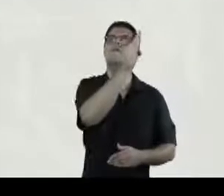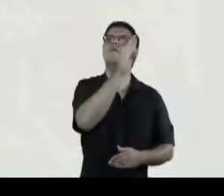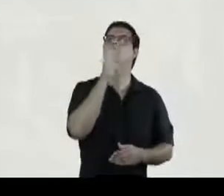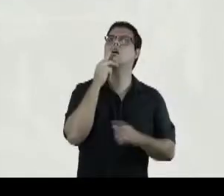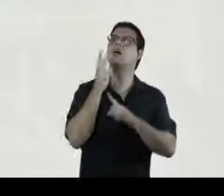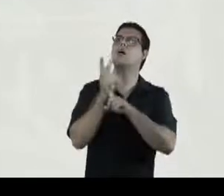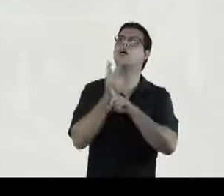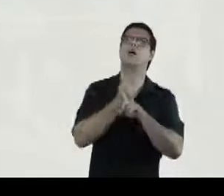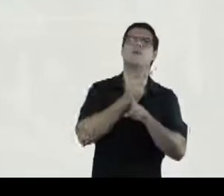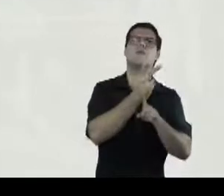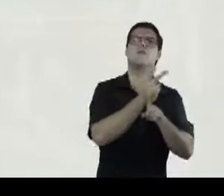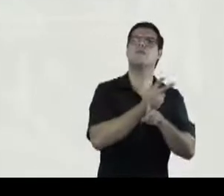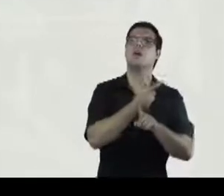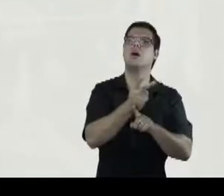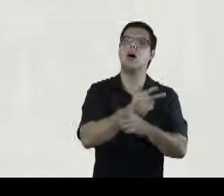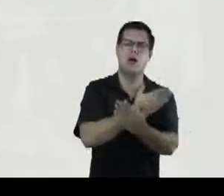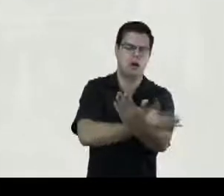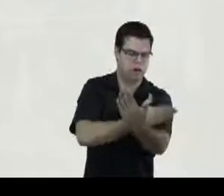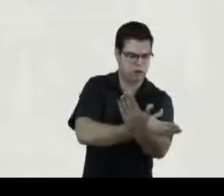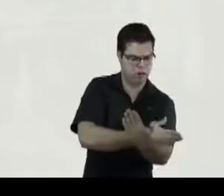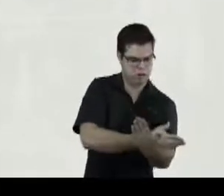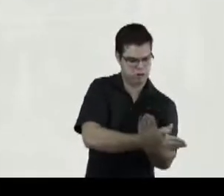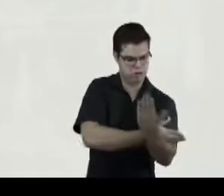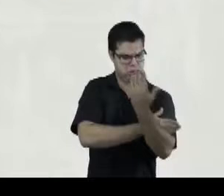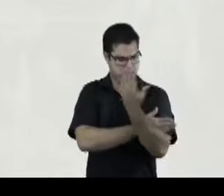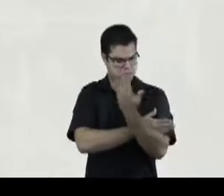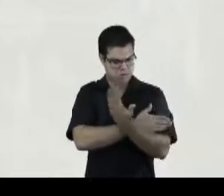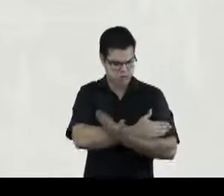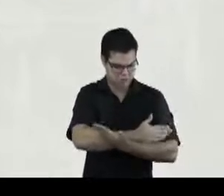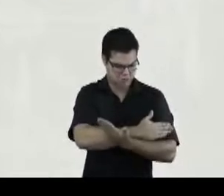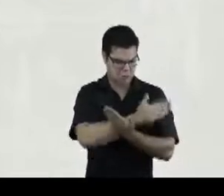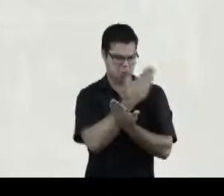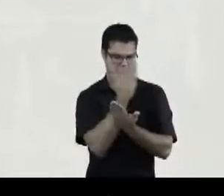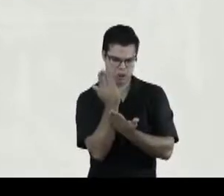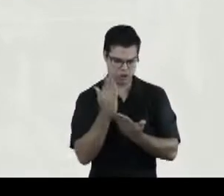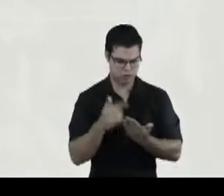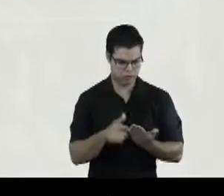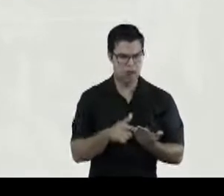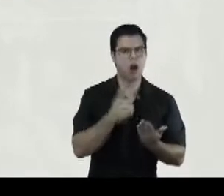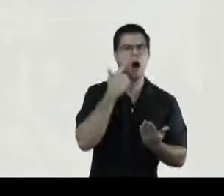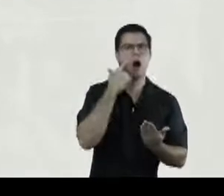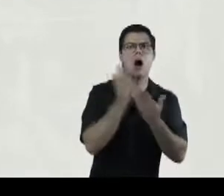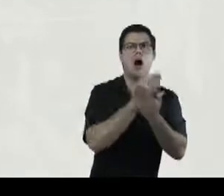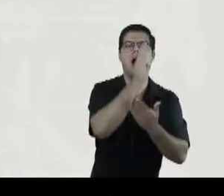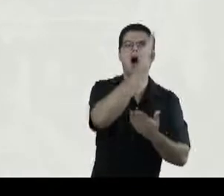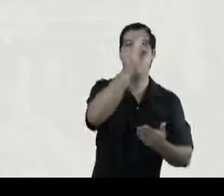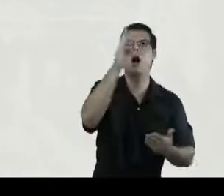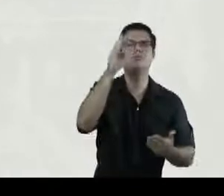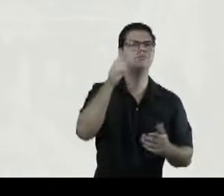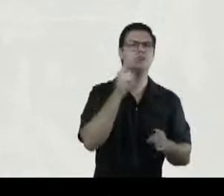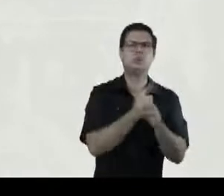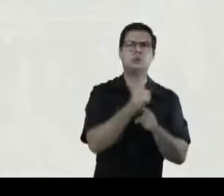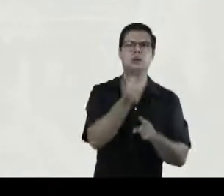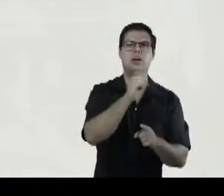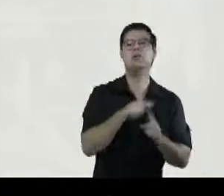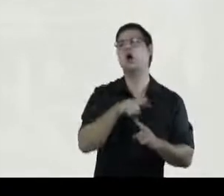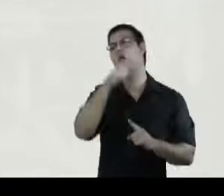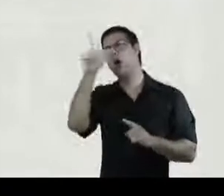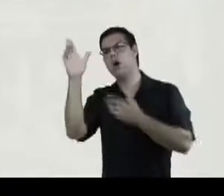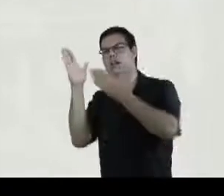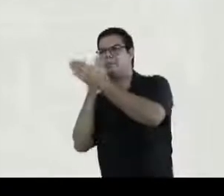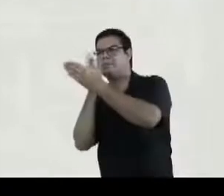main, et puis s'il n'y avait pas le livre, il n'y avait pas le livre, on allait dans une autre bibliothèque. Donc ce genre de bibliographie qui se faisait